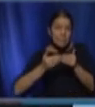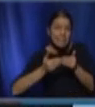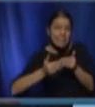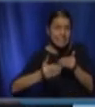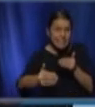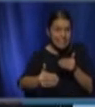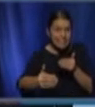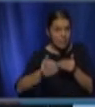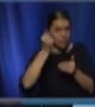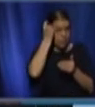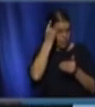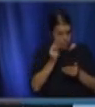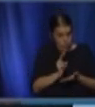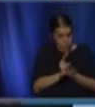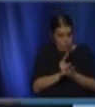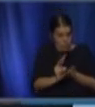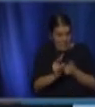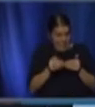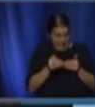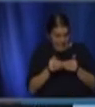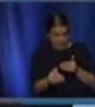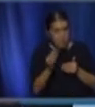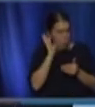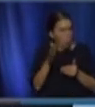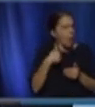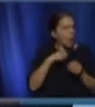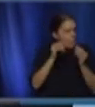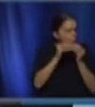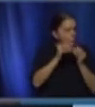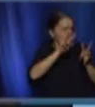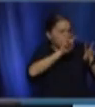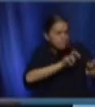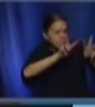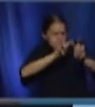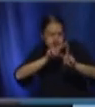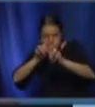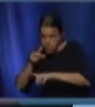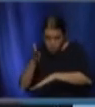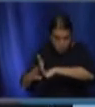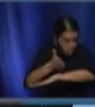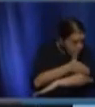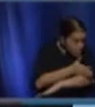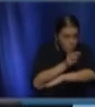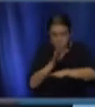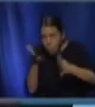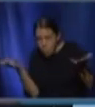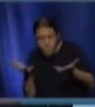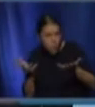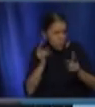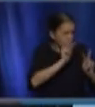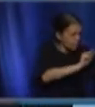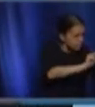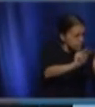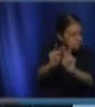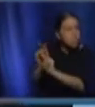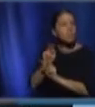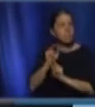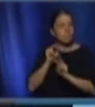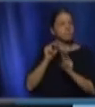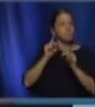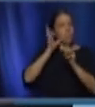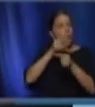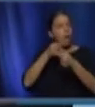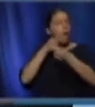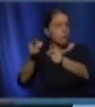pourrait alléger certaines restrictions un peu plus tôt. Mais c'est vraiment si les